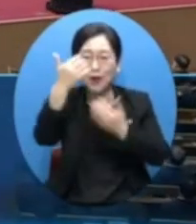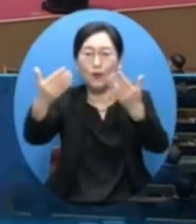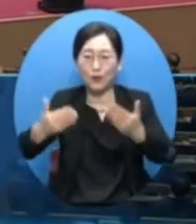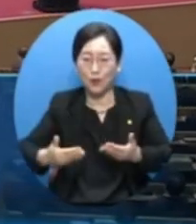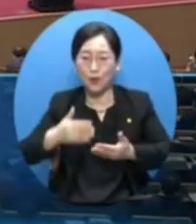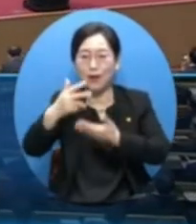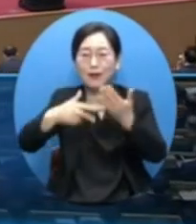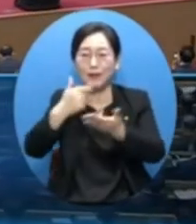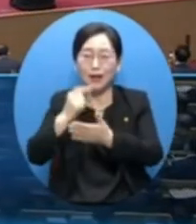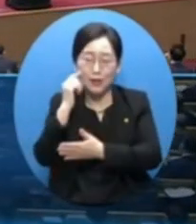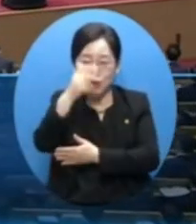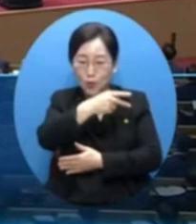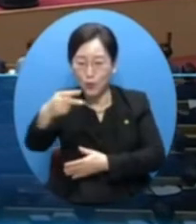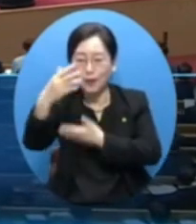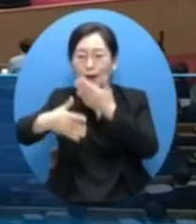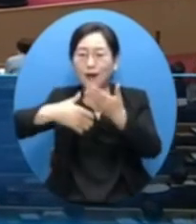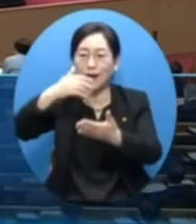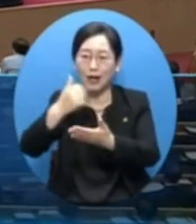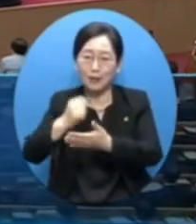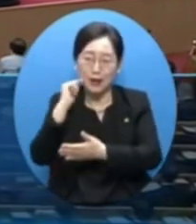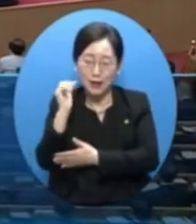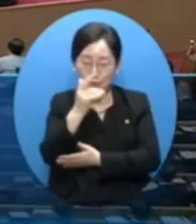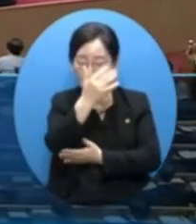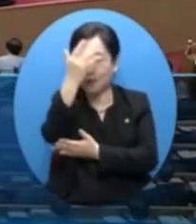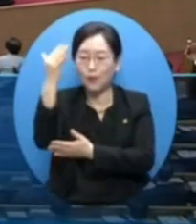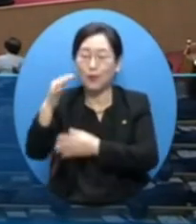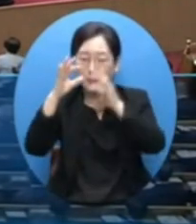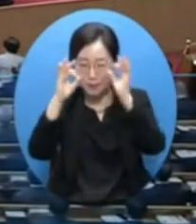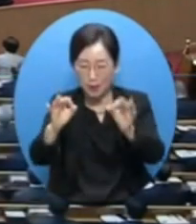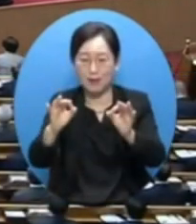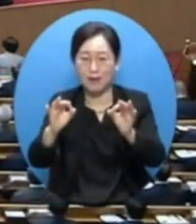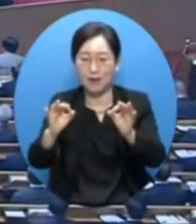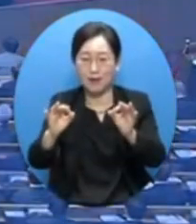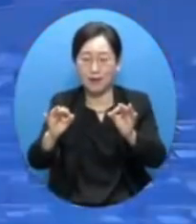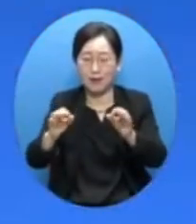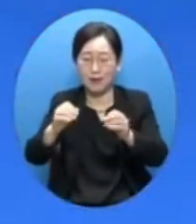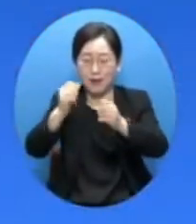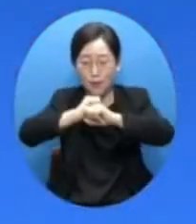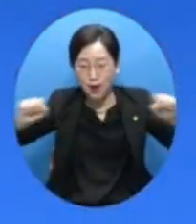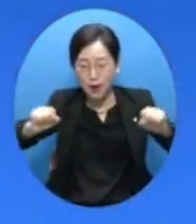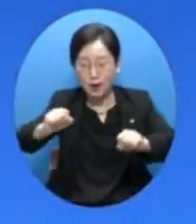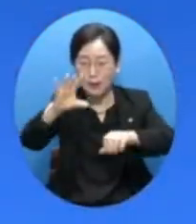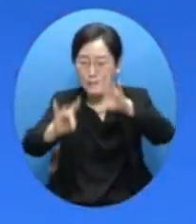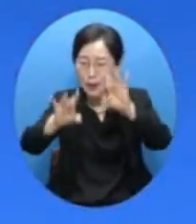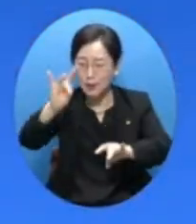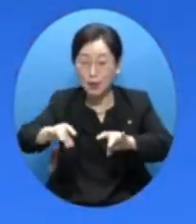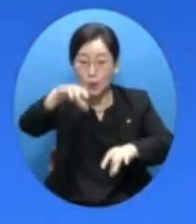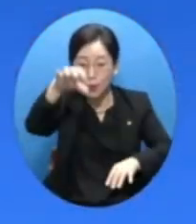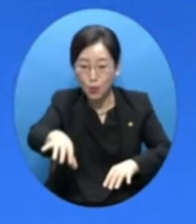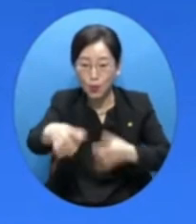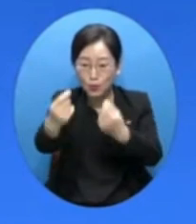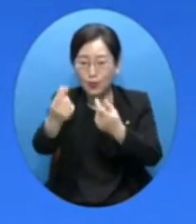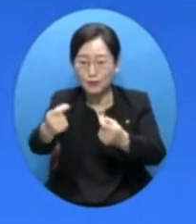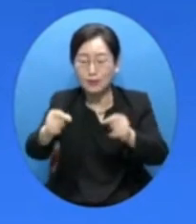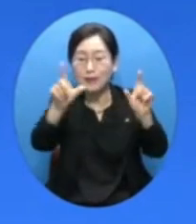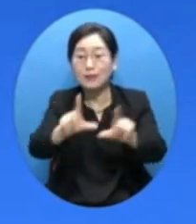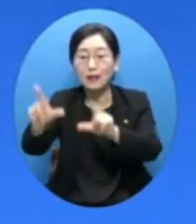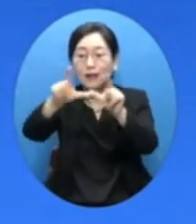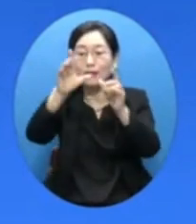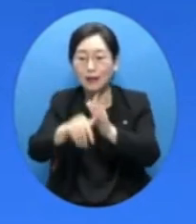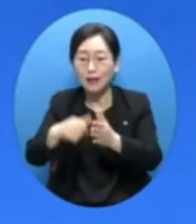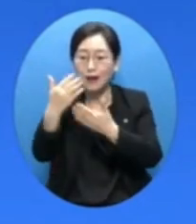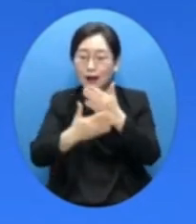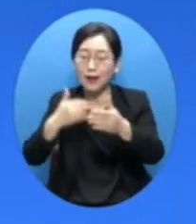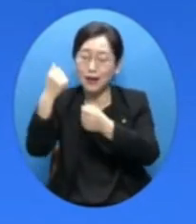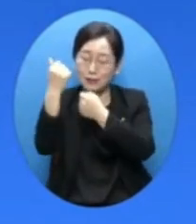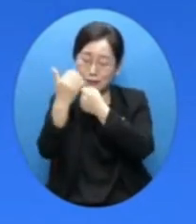우리 하나님의 아름다움을 보리로다. 광야와 메마른 땅 같은 이 우리의 삶에 하나님의 은혜의 강물이